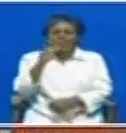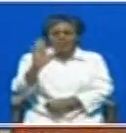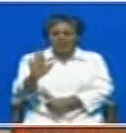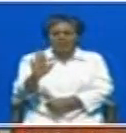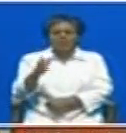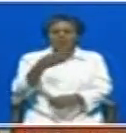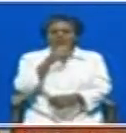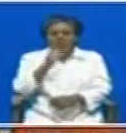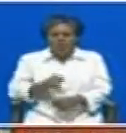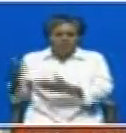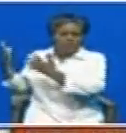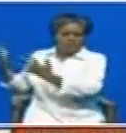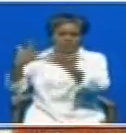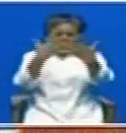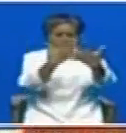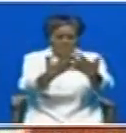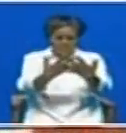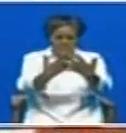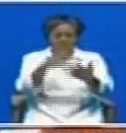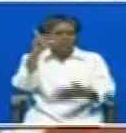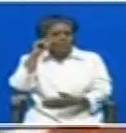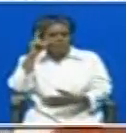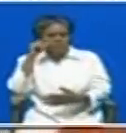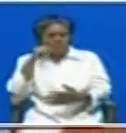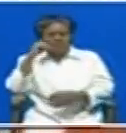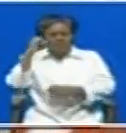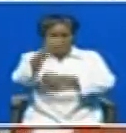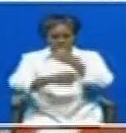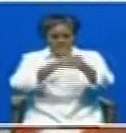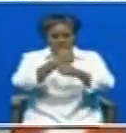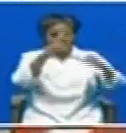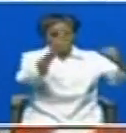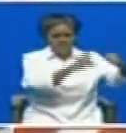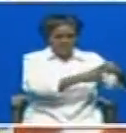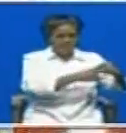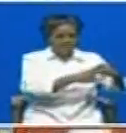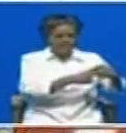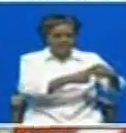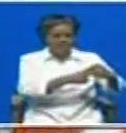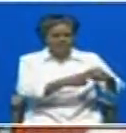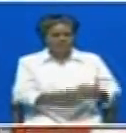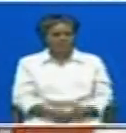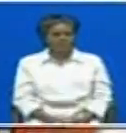mzeeanaya alifungwa katika gereza la shimo la tewa kwa Muda Wa miaka Saba na